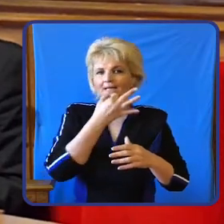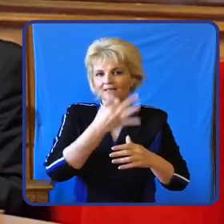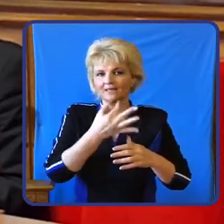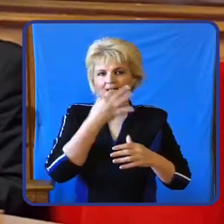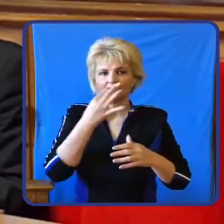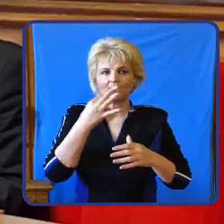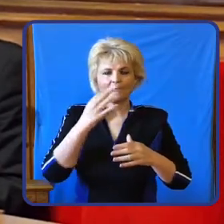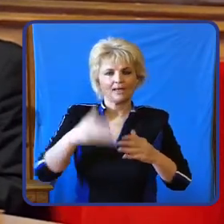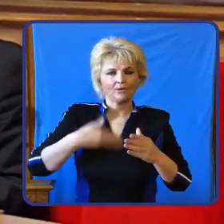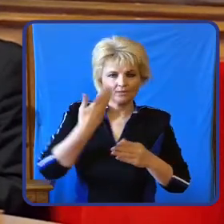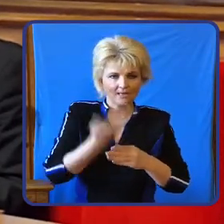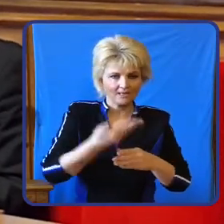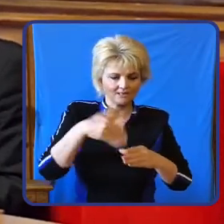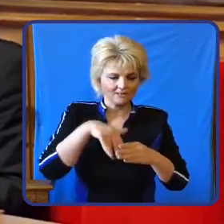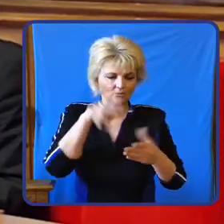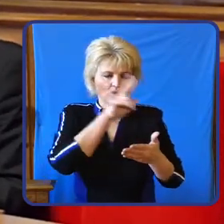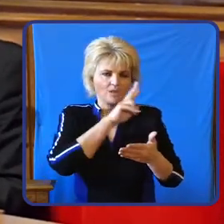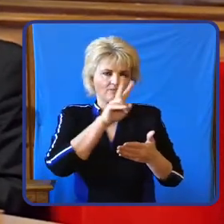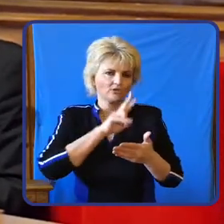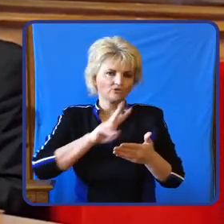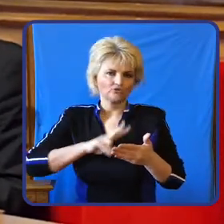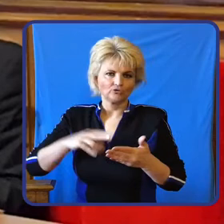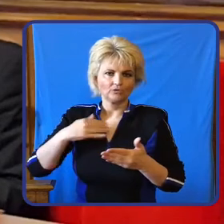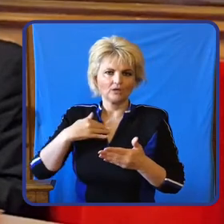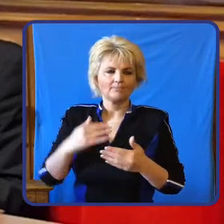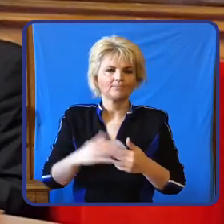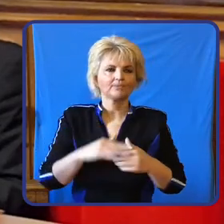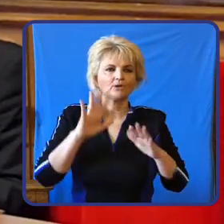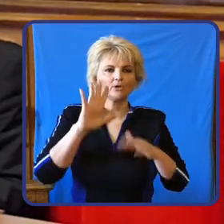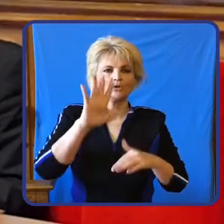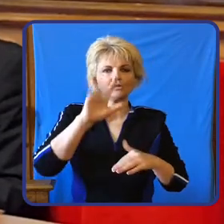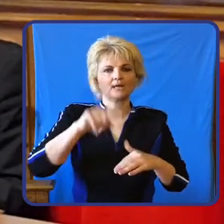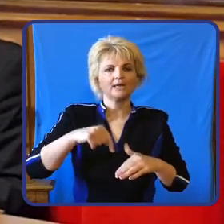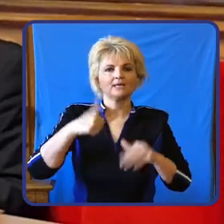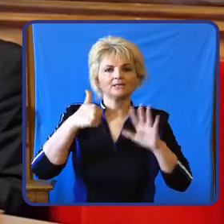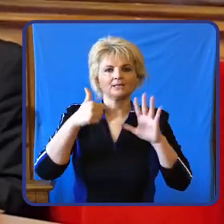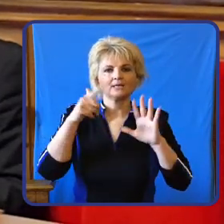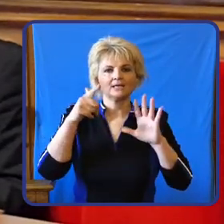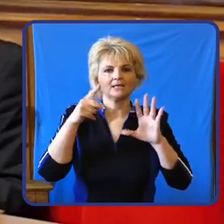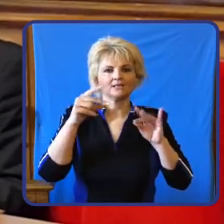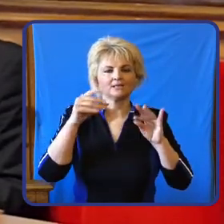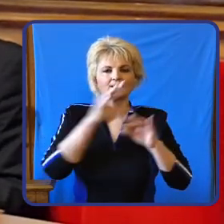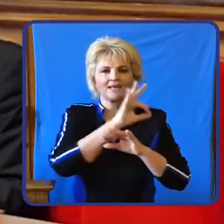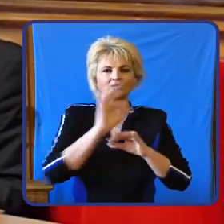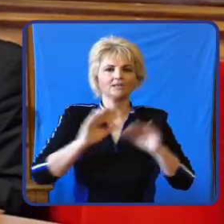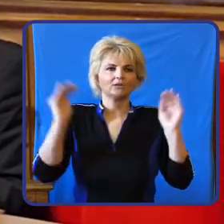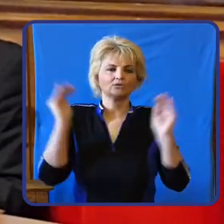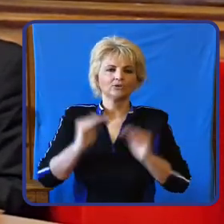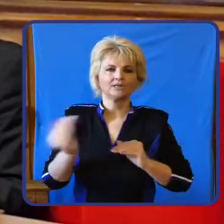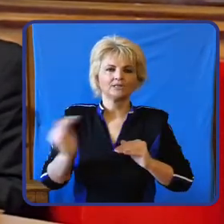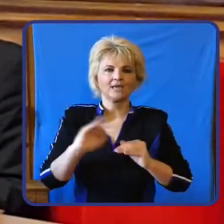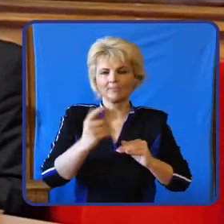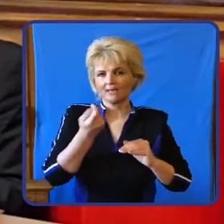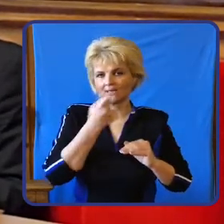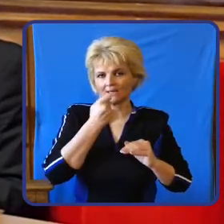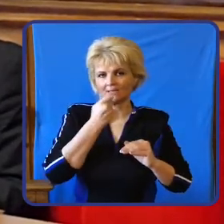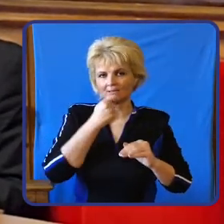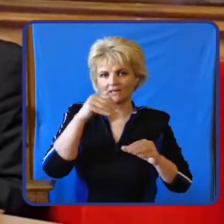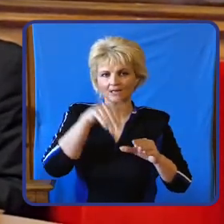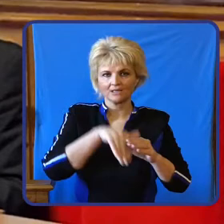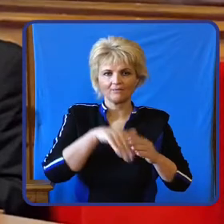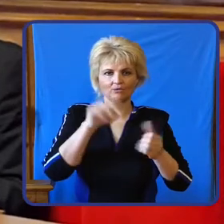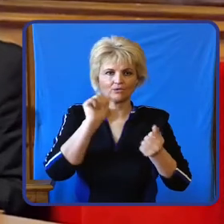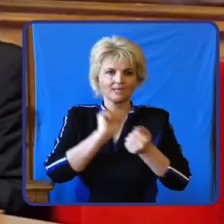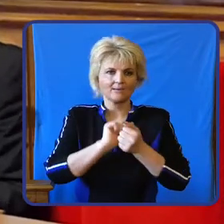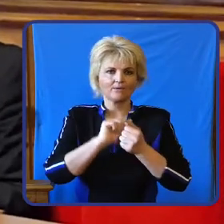az előterjesztésben olvastam, hogy 5,7%-kal csökkent a gyermekétkeztetésben résztvevőknek